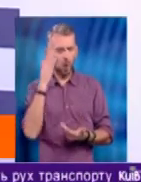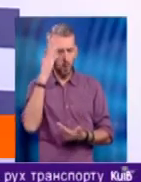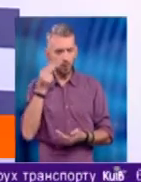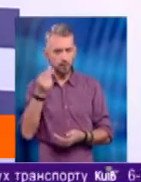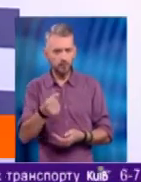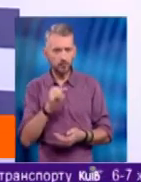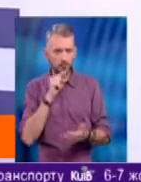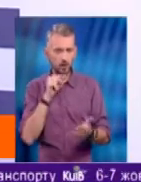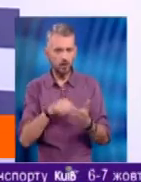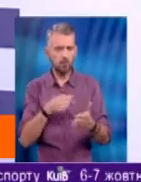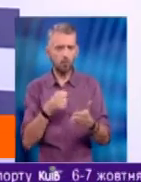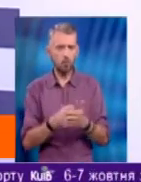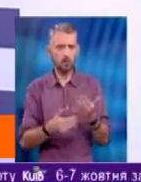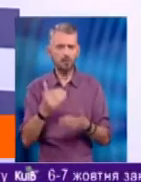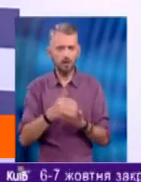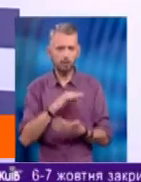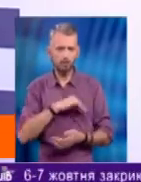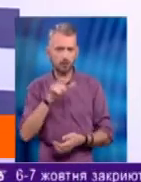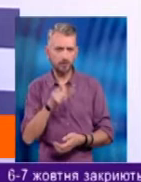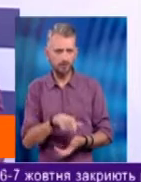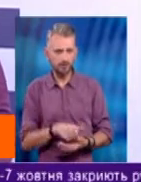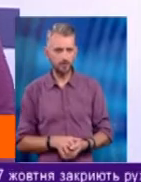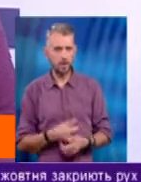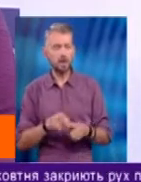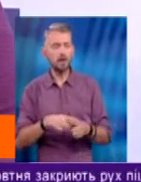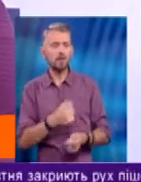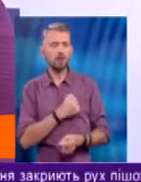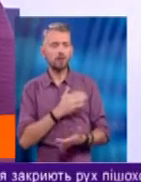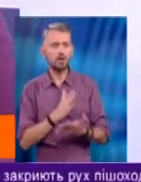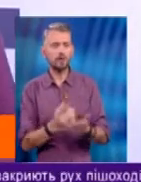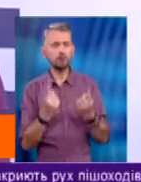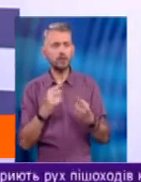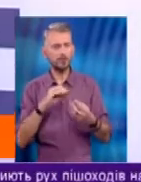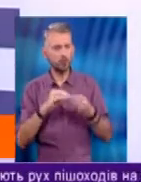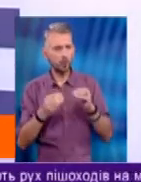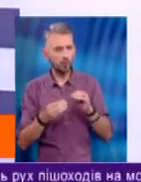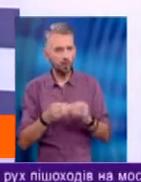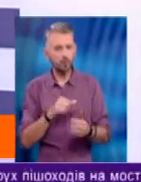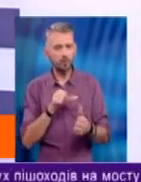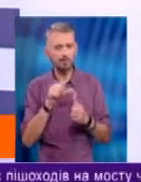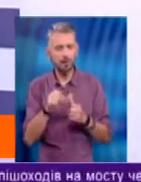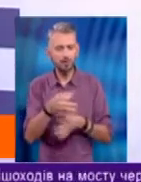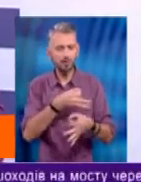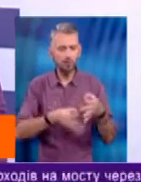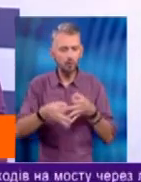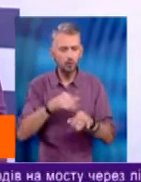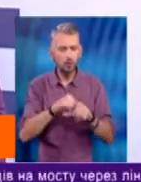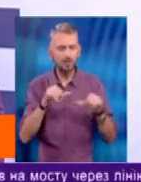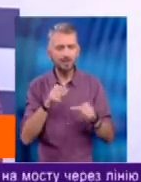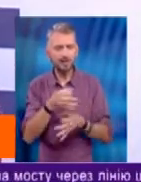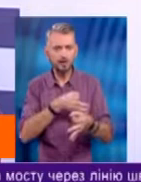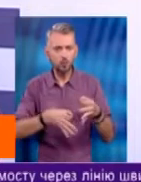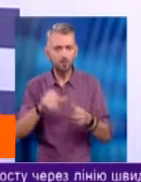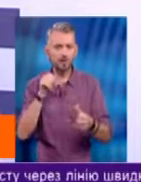розмитнитись і потрапити до кінцевого споживача. Це, на жаль, є величезною проблемою, і саме дискусія, і пік цієї дискусії